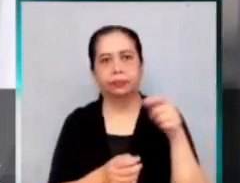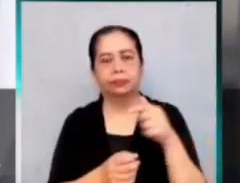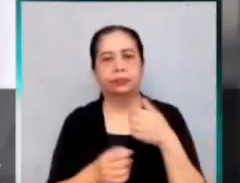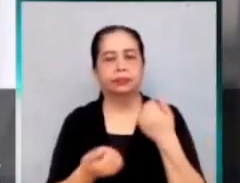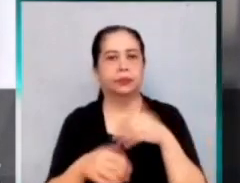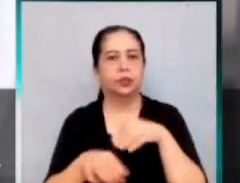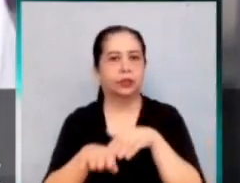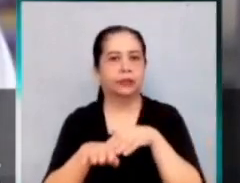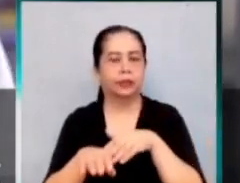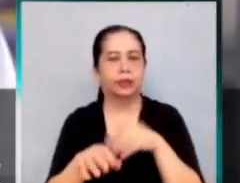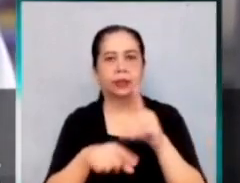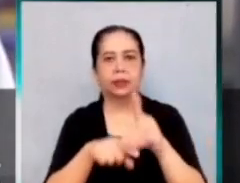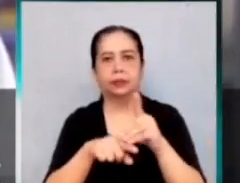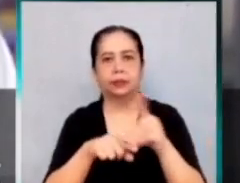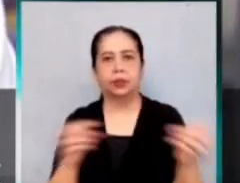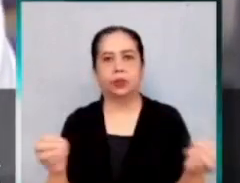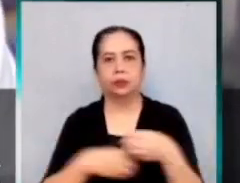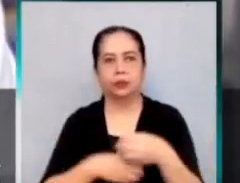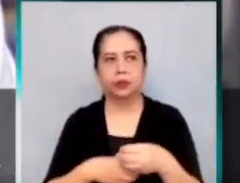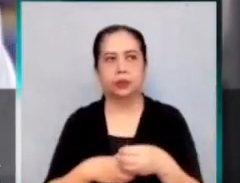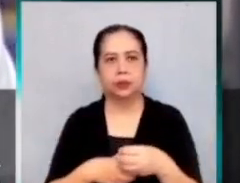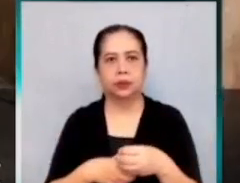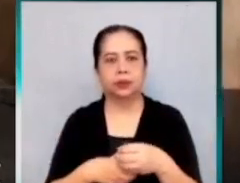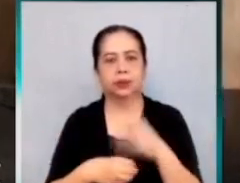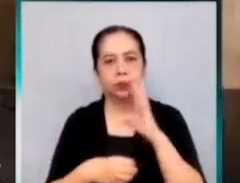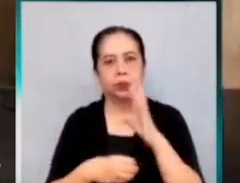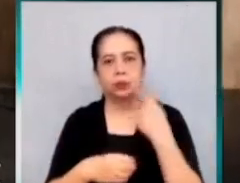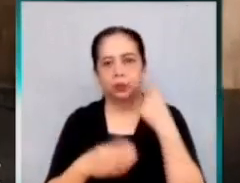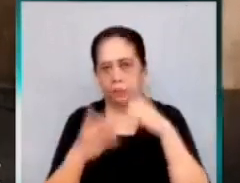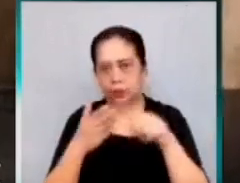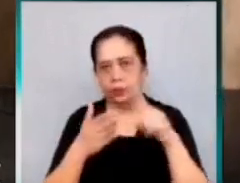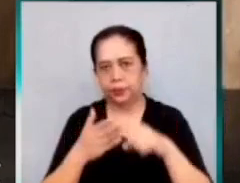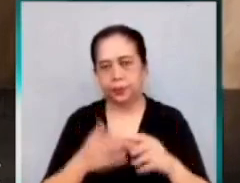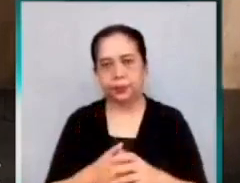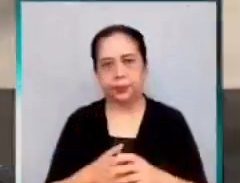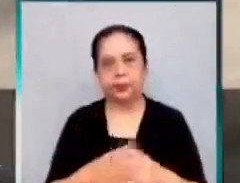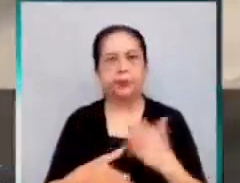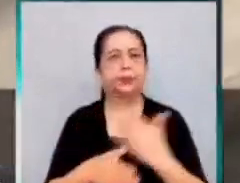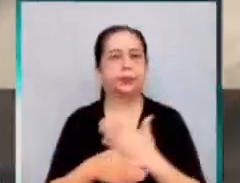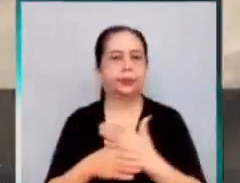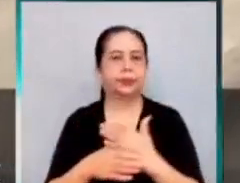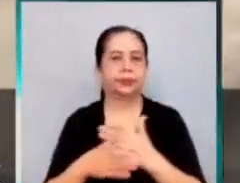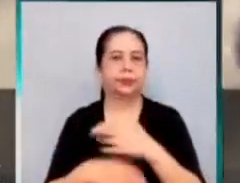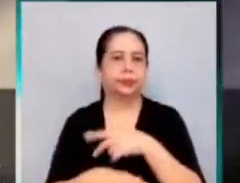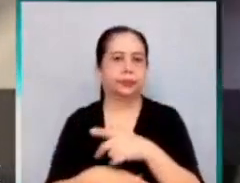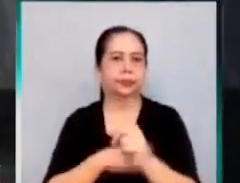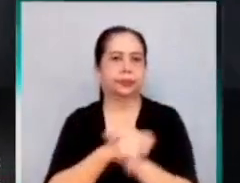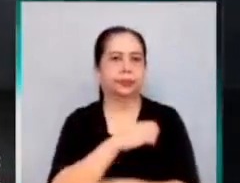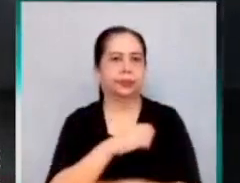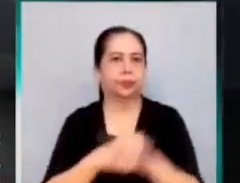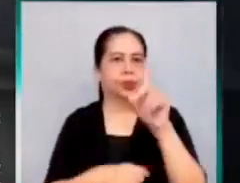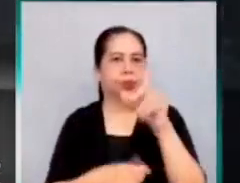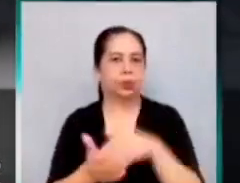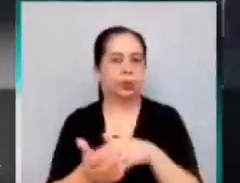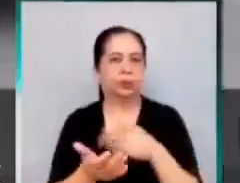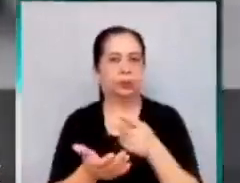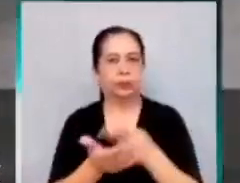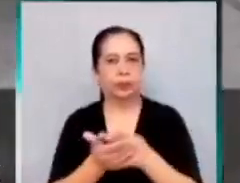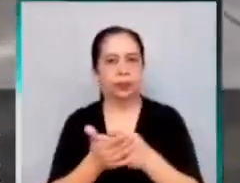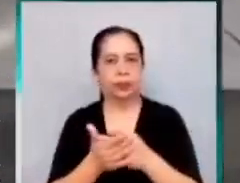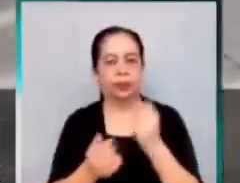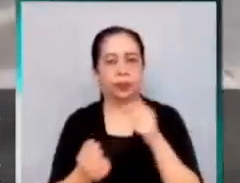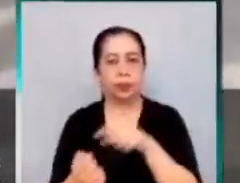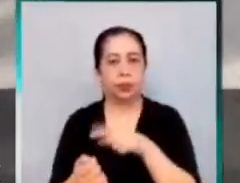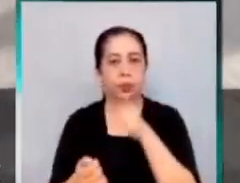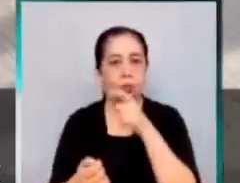Office and sir, please check on it. Obstruction of traffic na may multang 1,000 piso ang kakaharapin ng sino